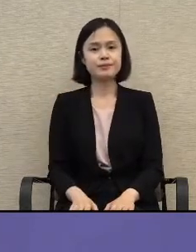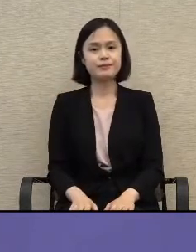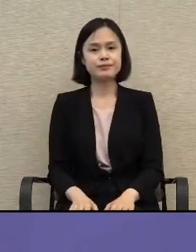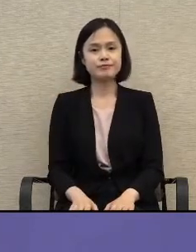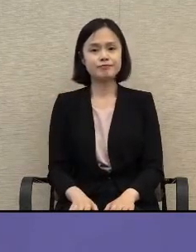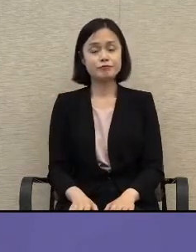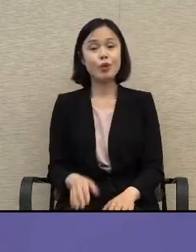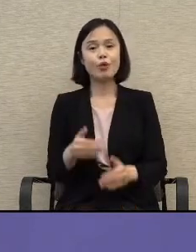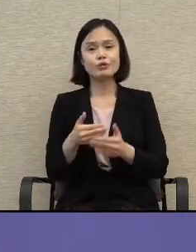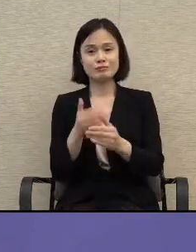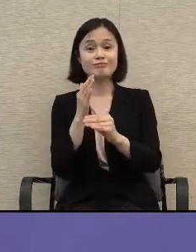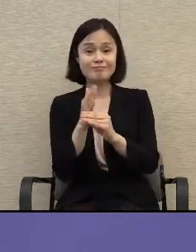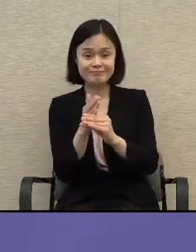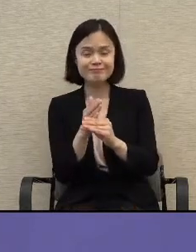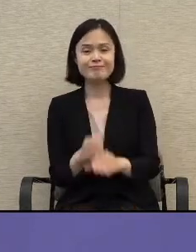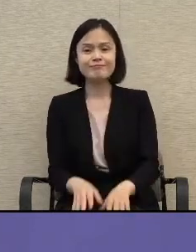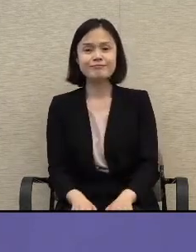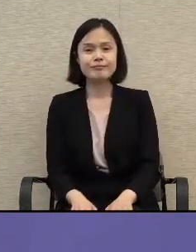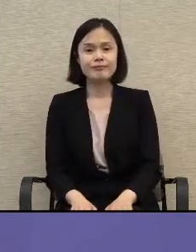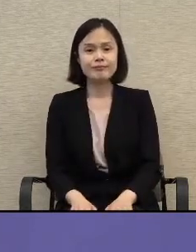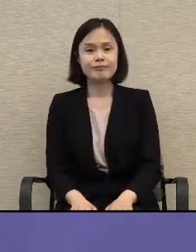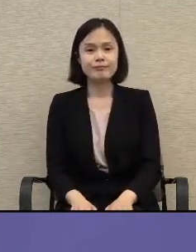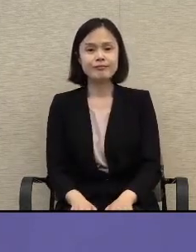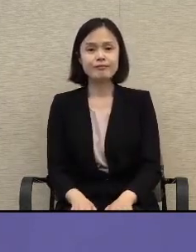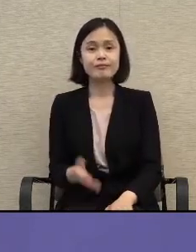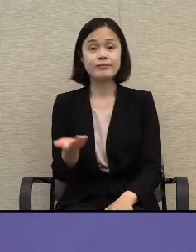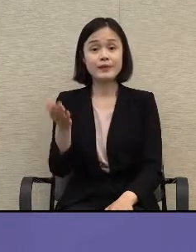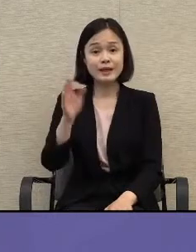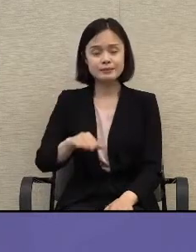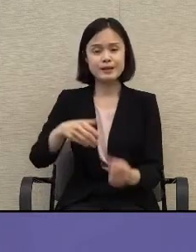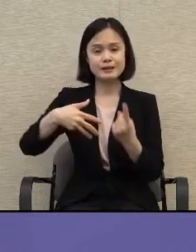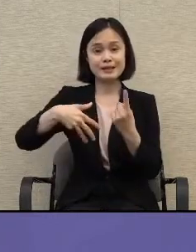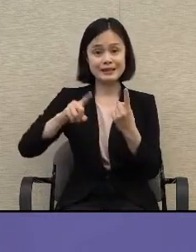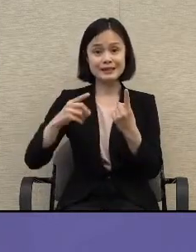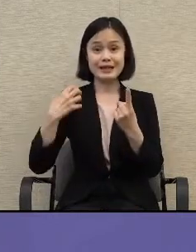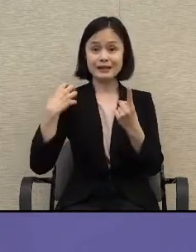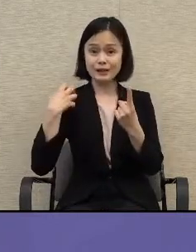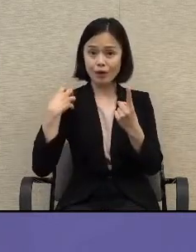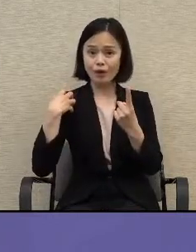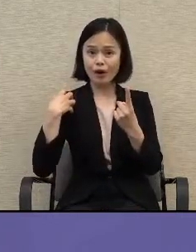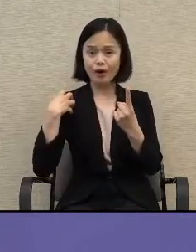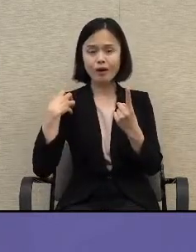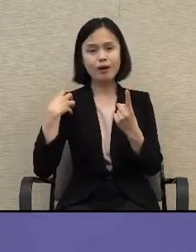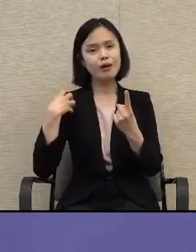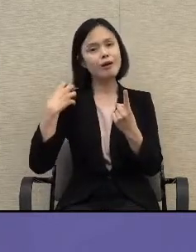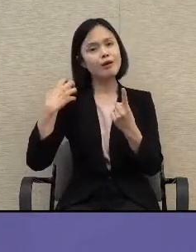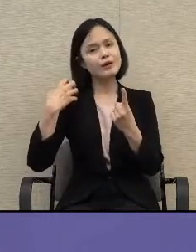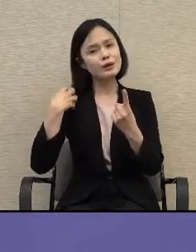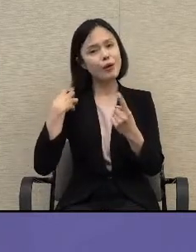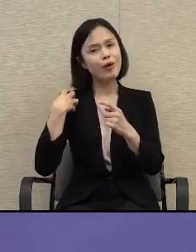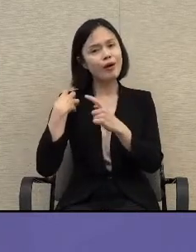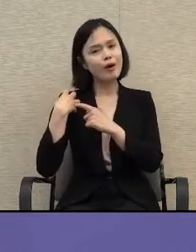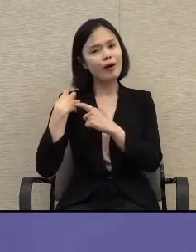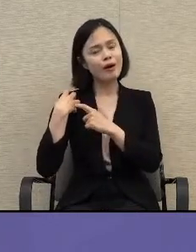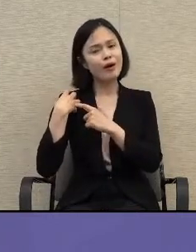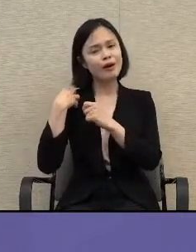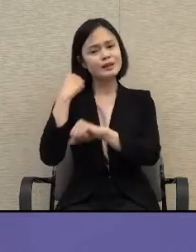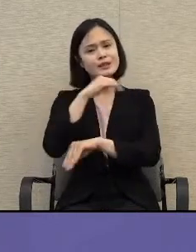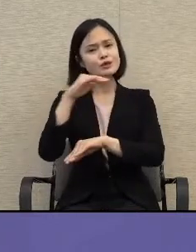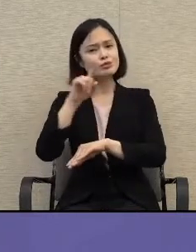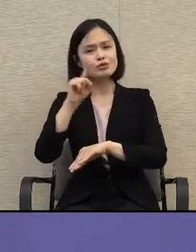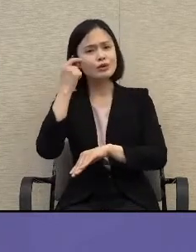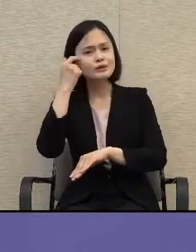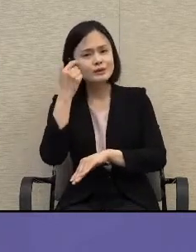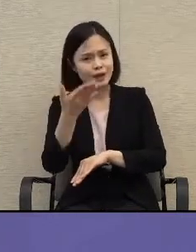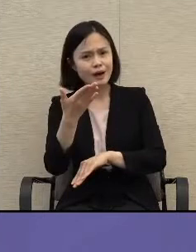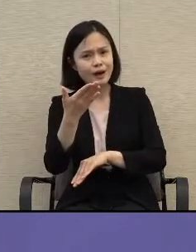그렇게 진행을 하고 있는 상황입니다. 하지만 그 1차적인 역할을 이제 어디까지 하는가에 대한 것은 부처마다 다르게